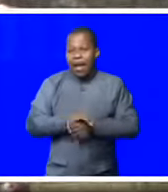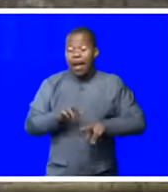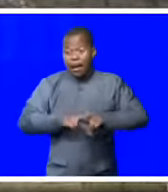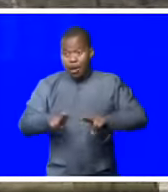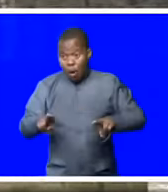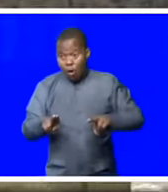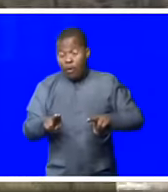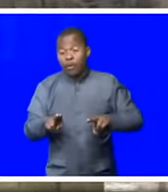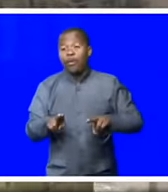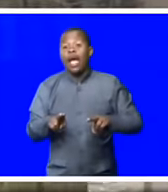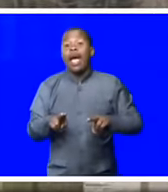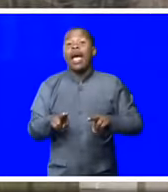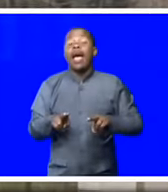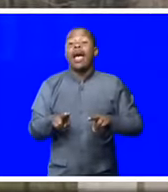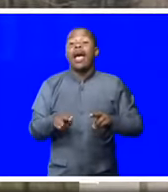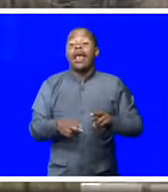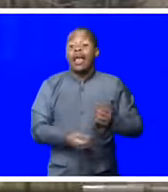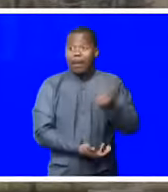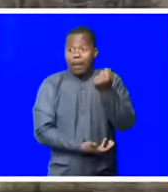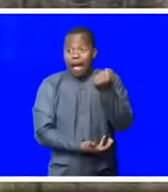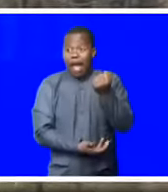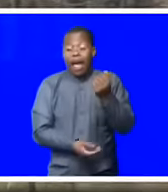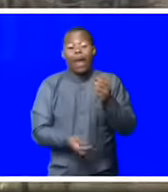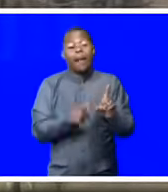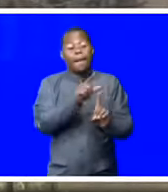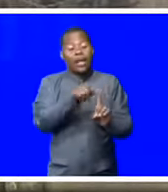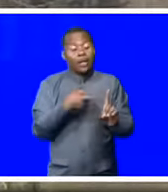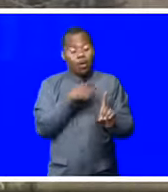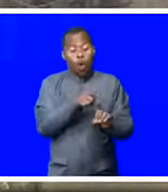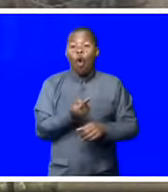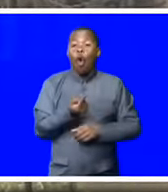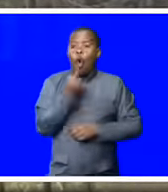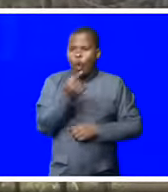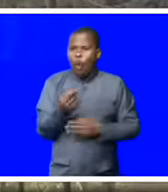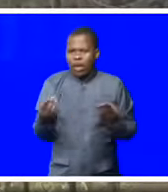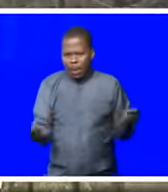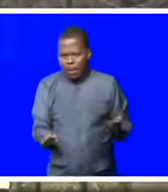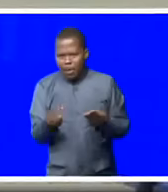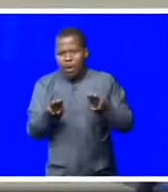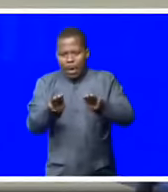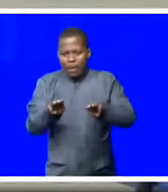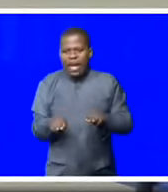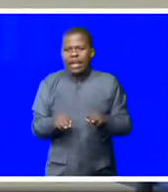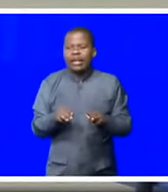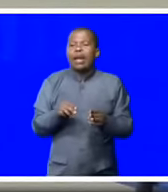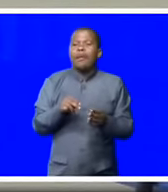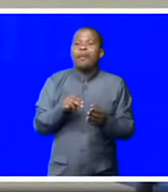dolobha bantu labathenga indzawo bese banyamalala abasakhona ukuxhumana nabo.